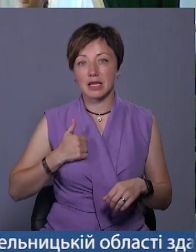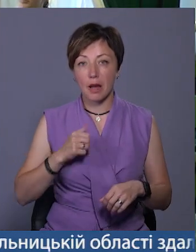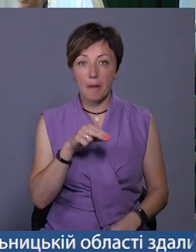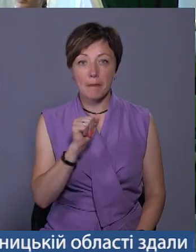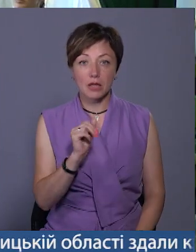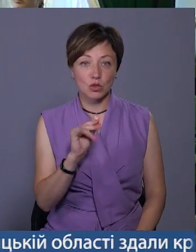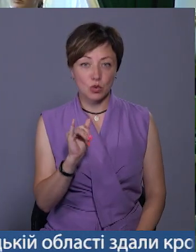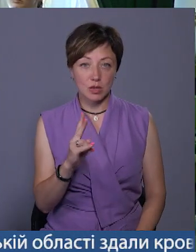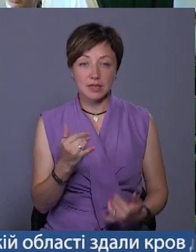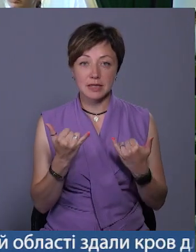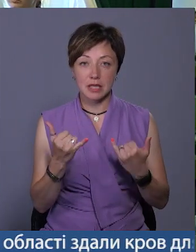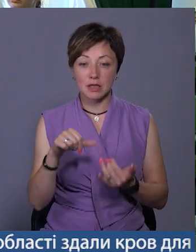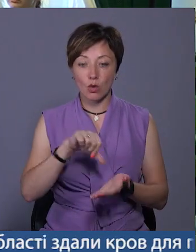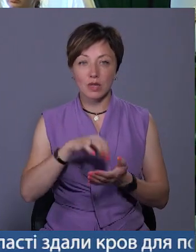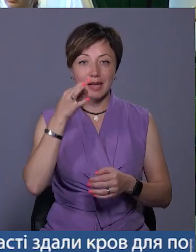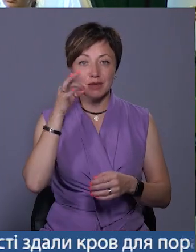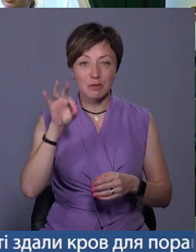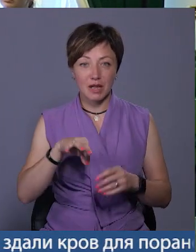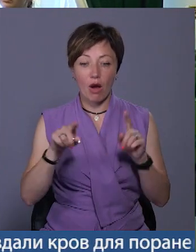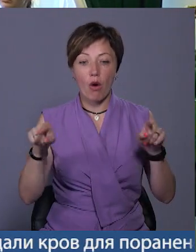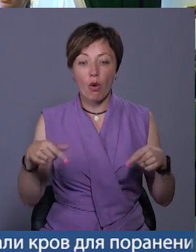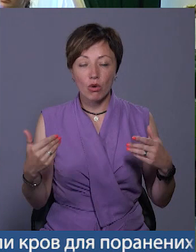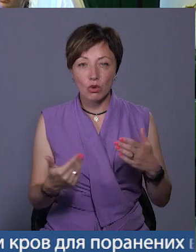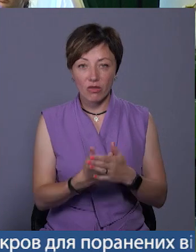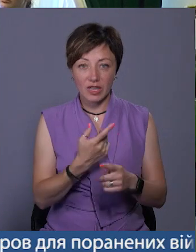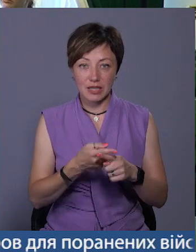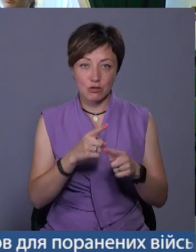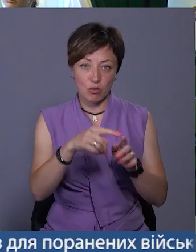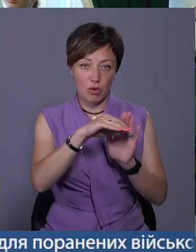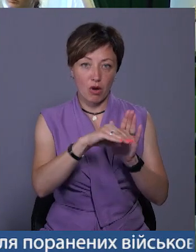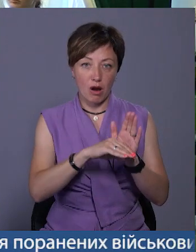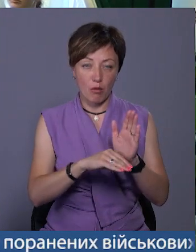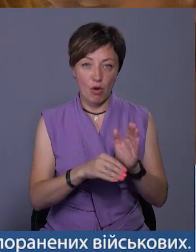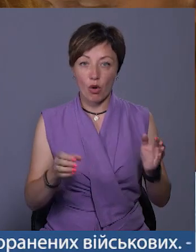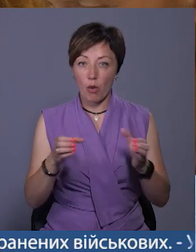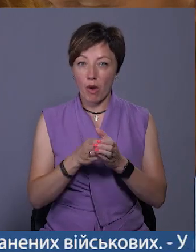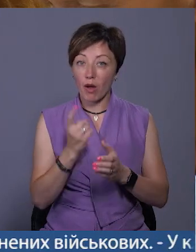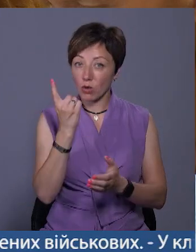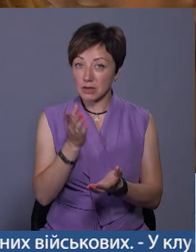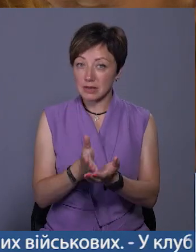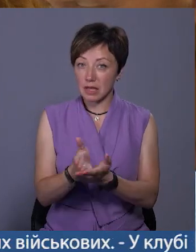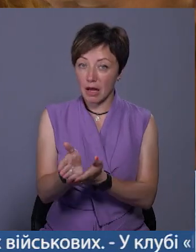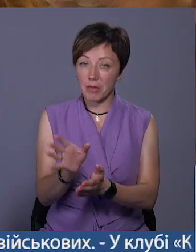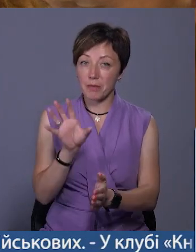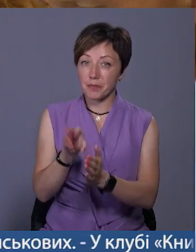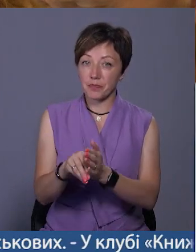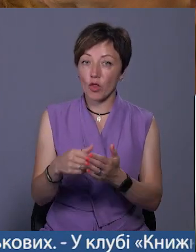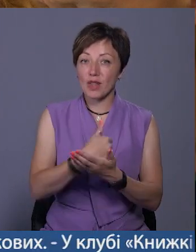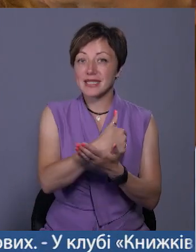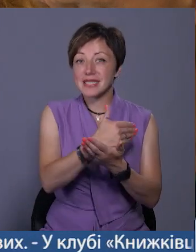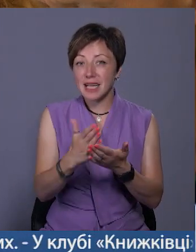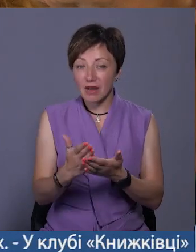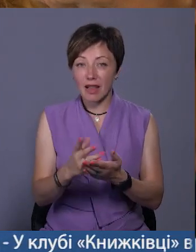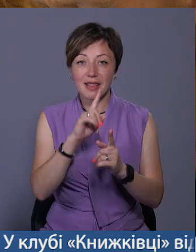Панчук. Наразі за участю експертів планують оновити антикорупційну програму громади. Одним з напрямків є впровадження нових сервісів, котрі